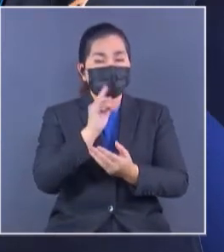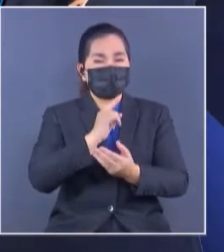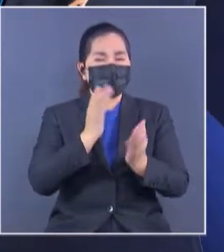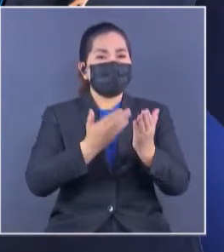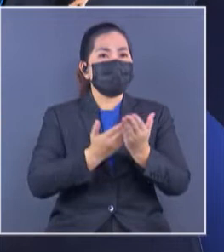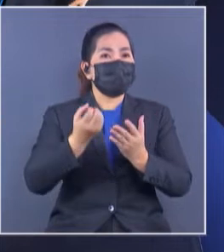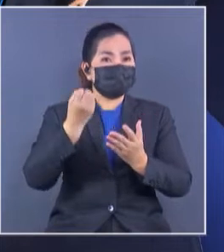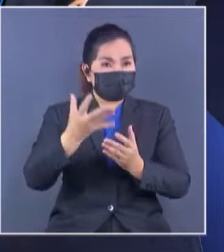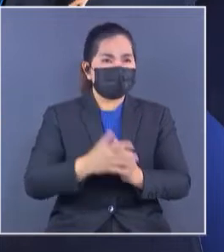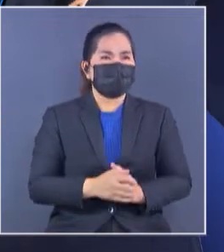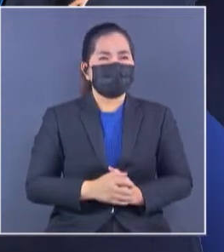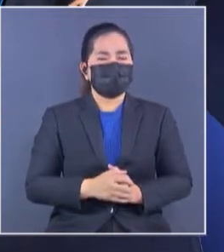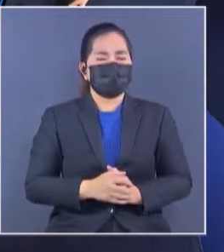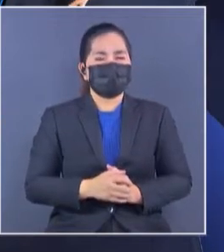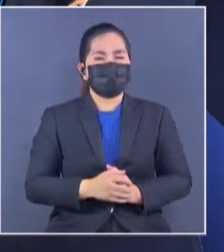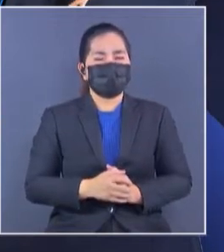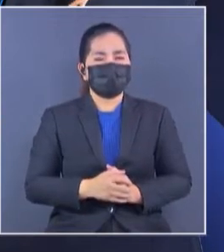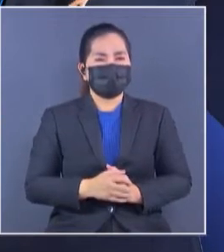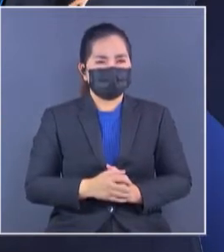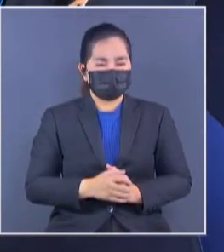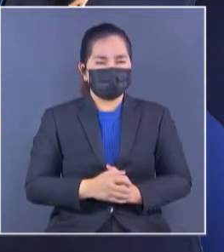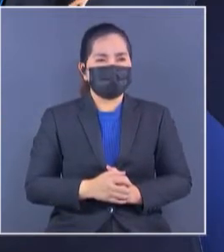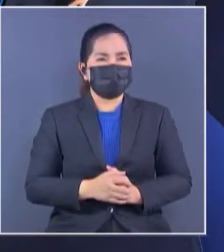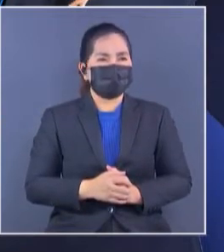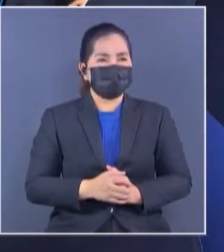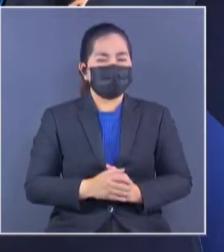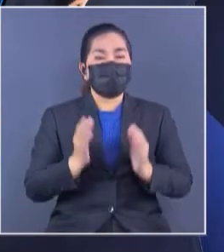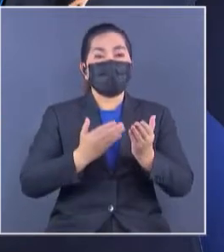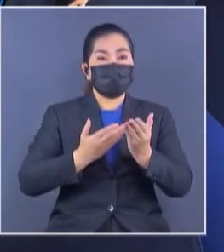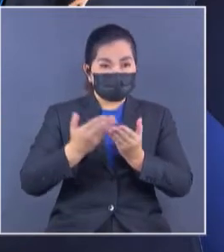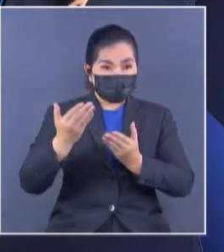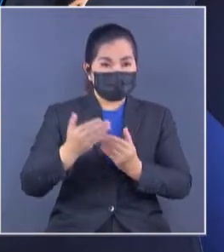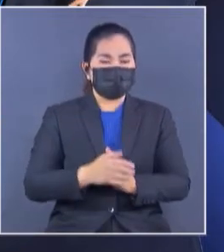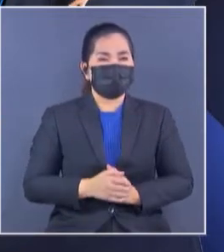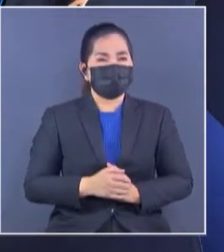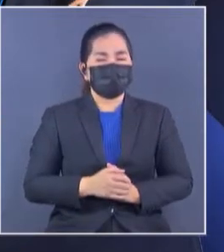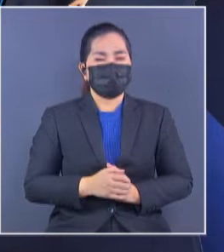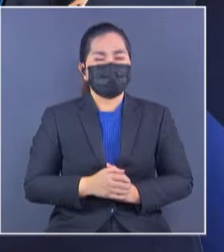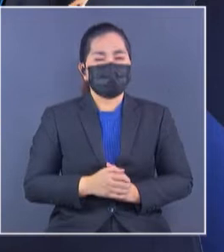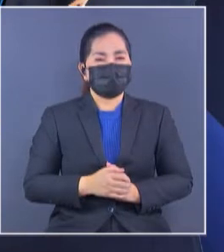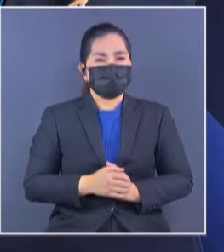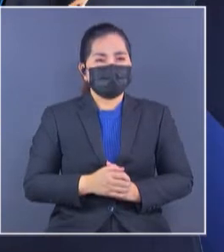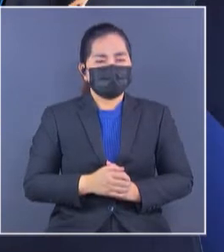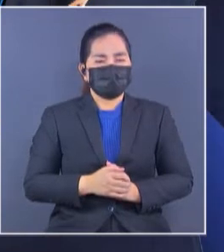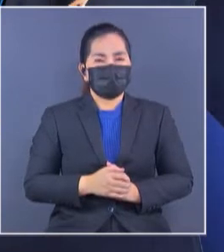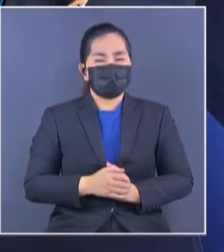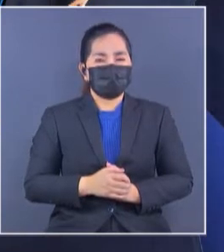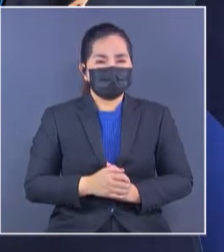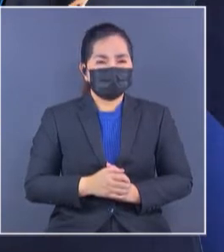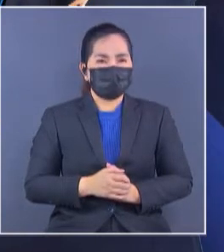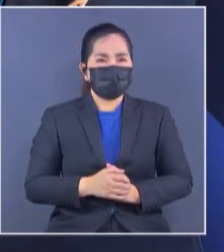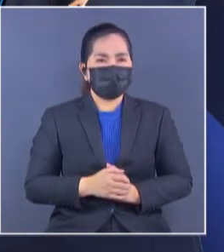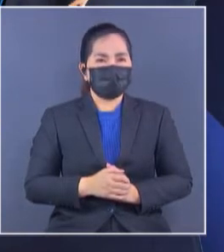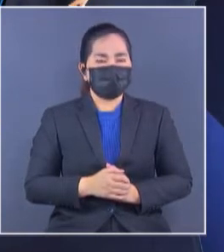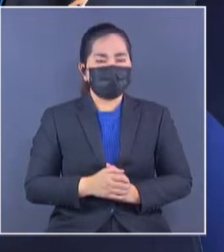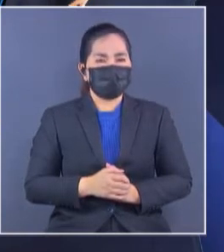ซื้อมากอาจจะเป็นเลขอั้นหรืออะไรก็ตามเนี่ยจำนวนผู้ซื้อด้วยอัตราแรงจูงใจก็จะเป็นเรื่องของการจ่